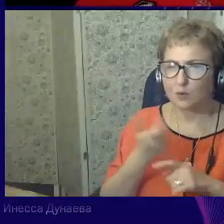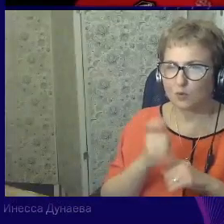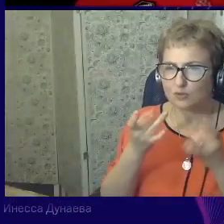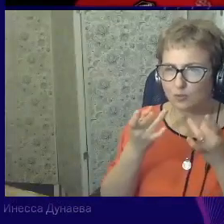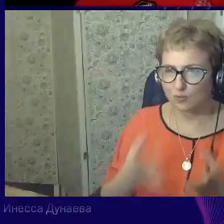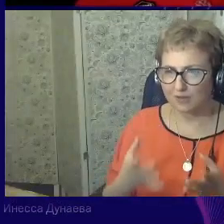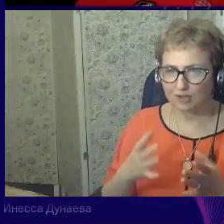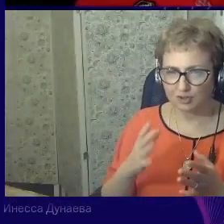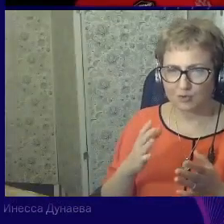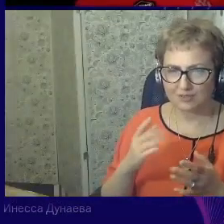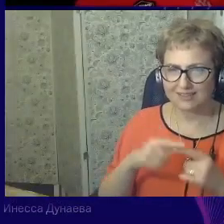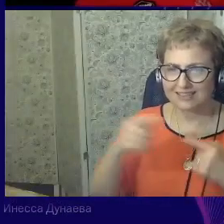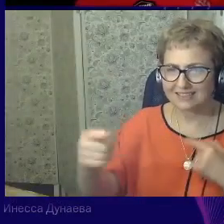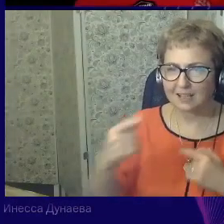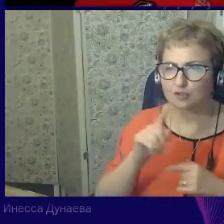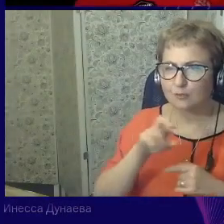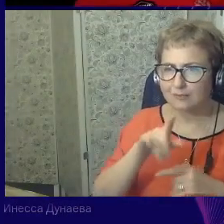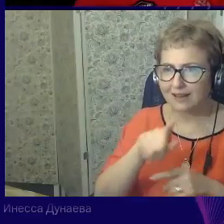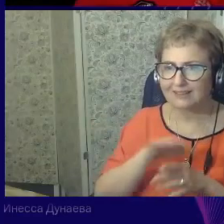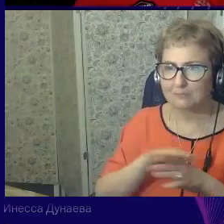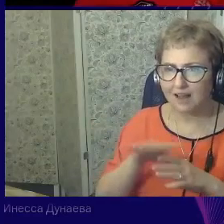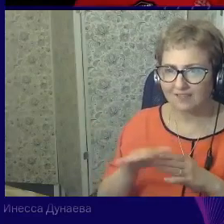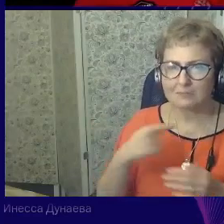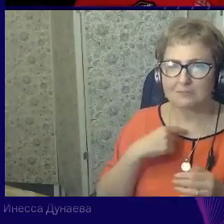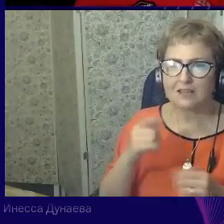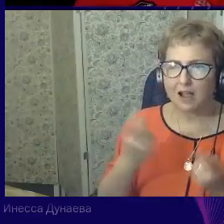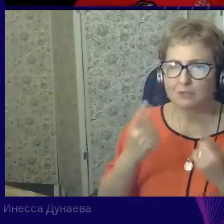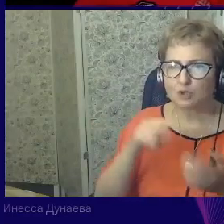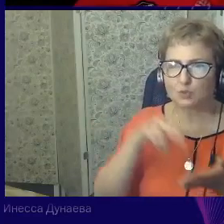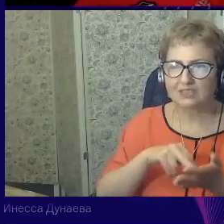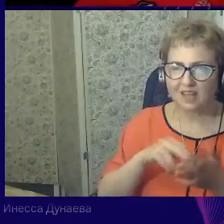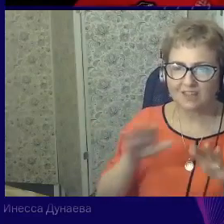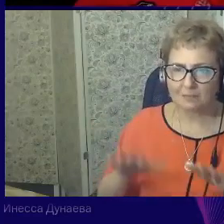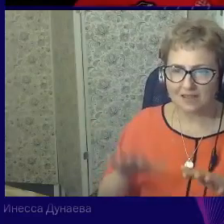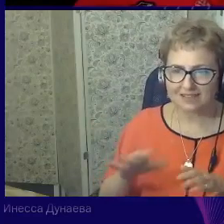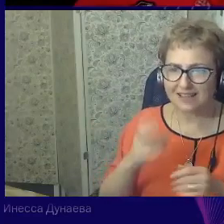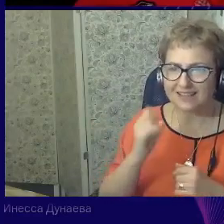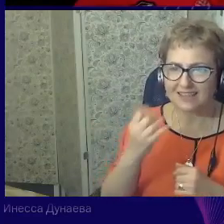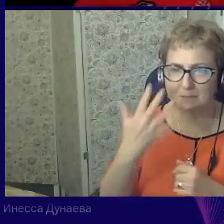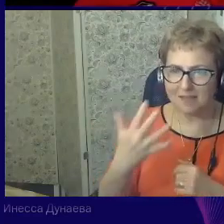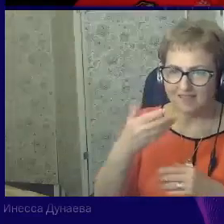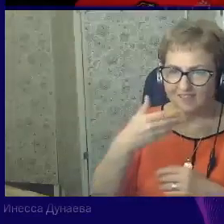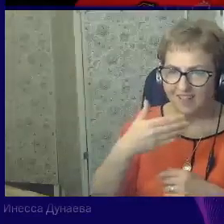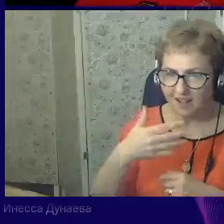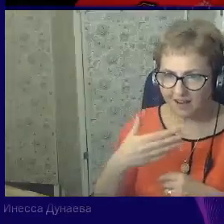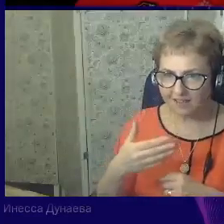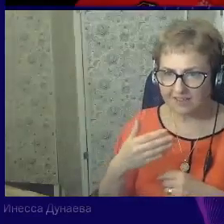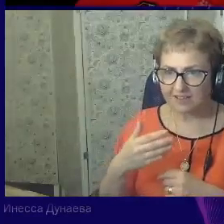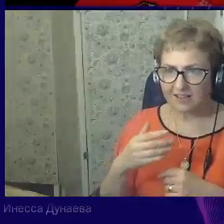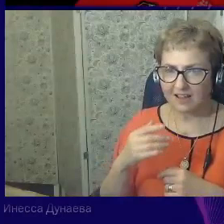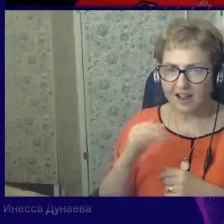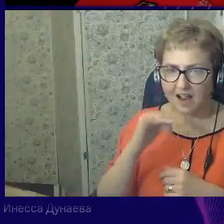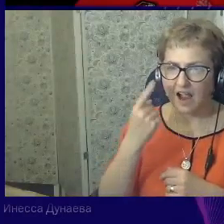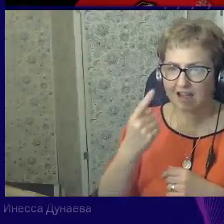для того, чтобы они справились. И мы обычно устанавливаем на местности не 5 флагов,